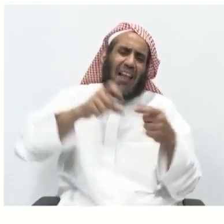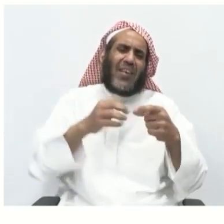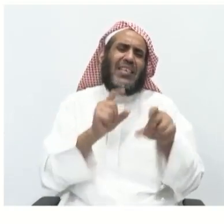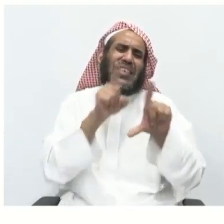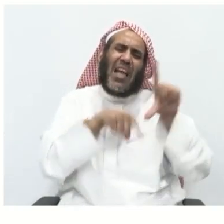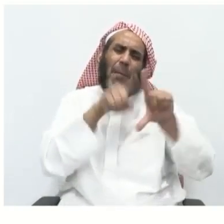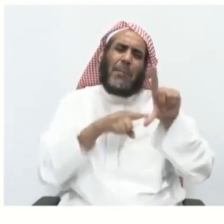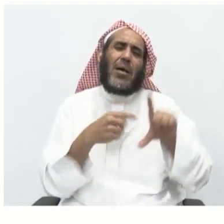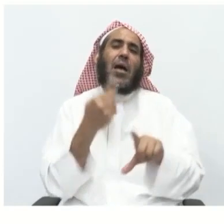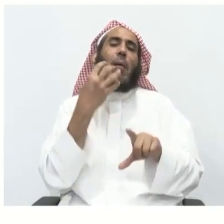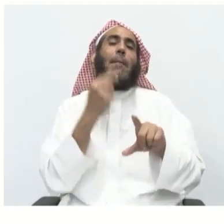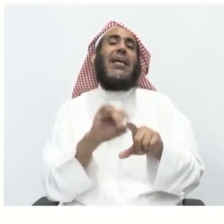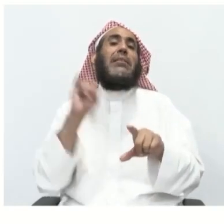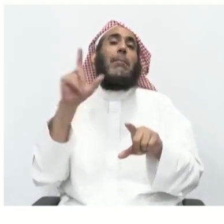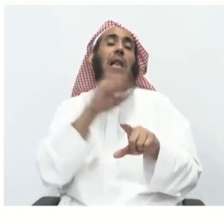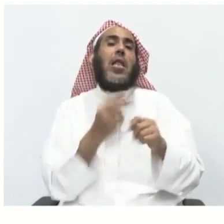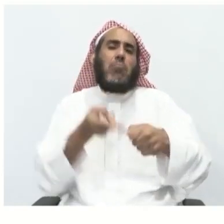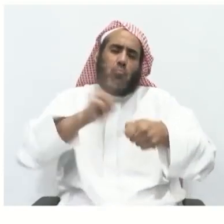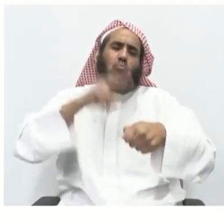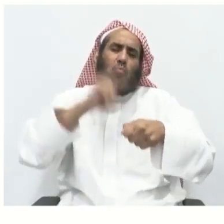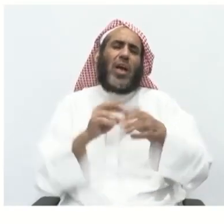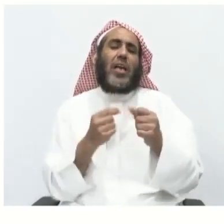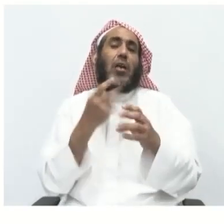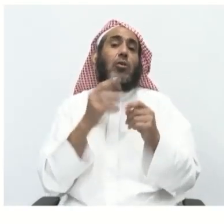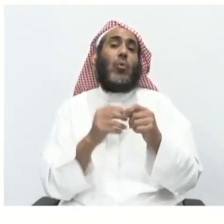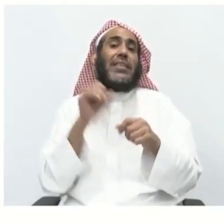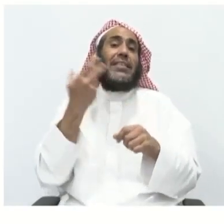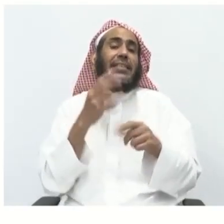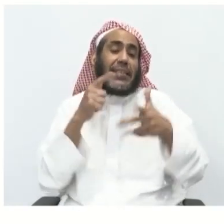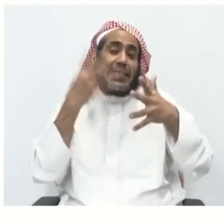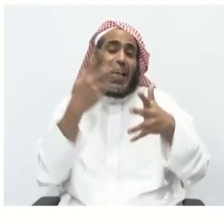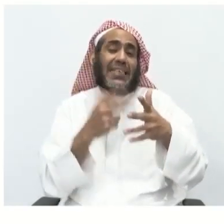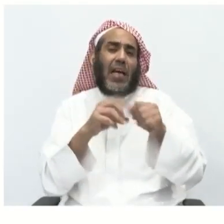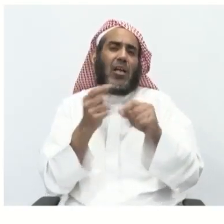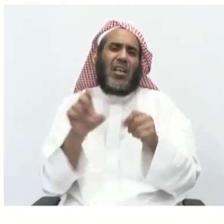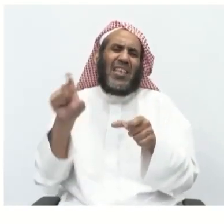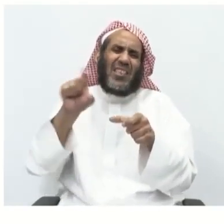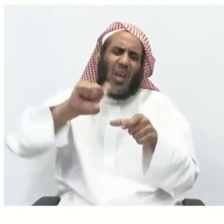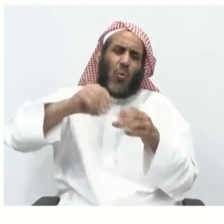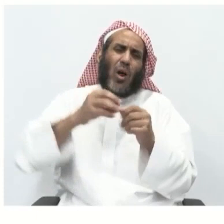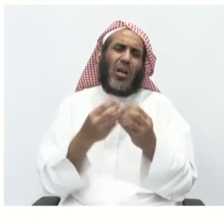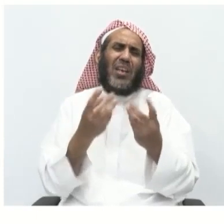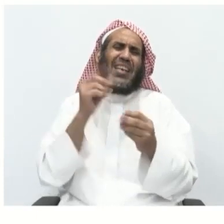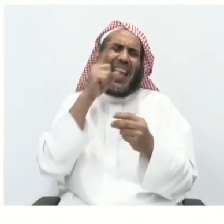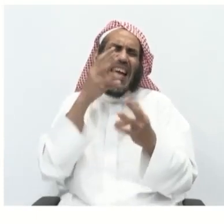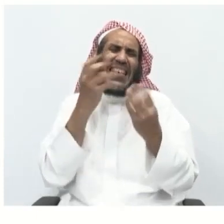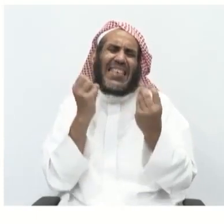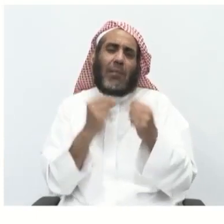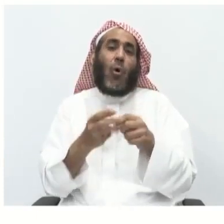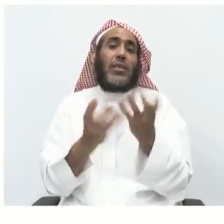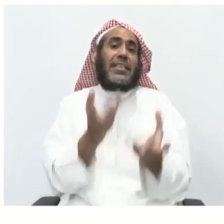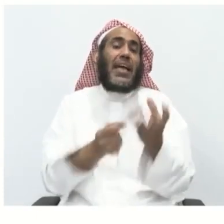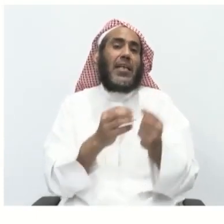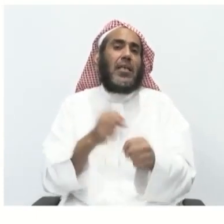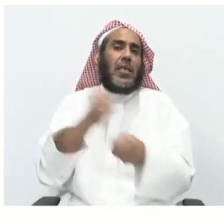سعته 400 مللي كرر الخطوه التاسعه مرتين نضع الدورق الذي يحتوي على النحاس الرطب فوق السخان الكهربائي